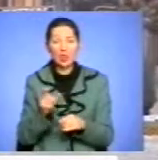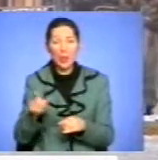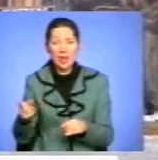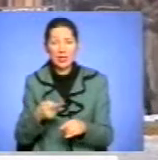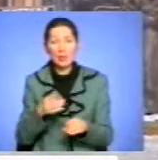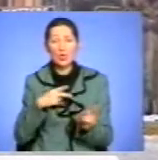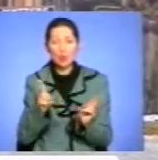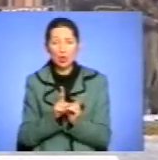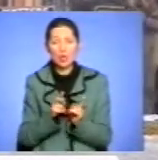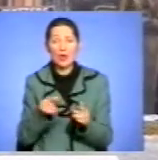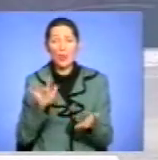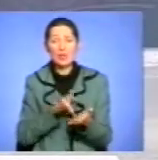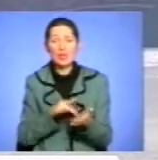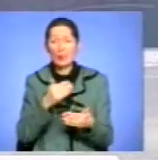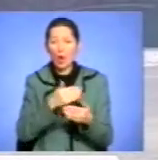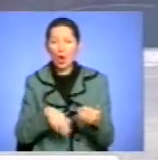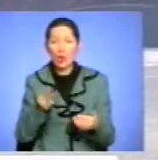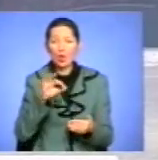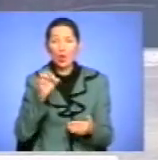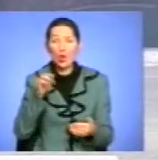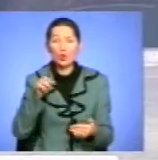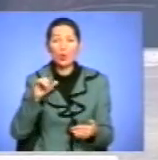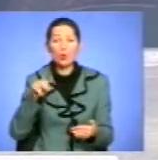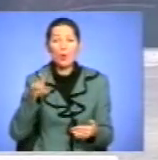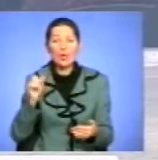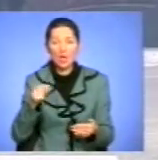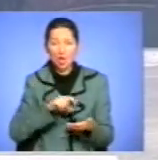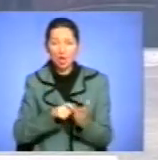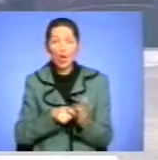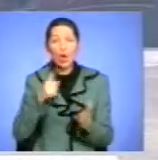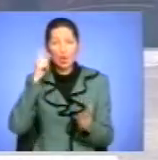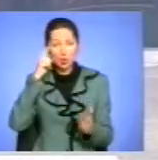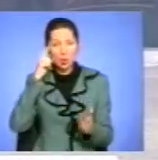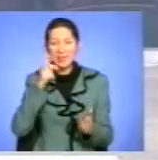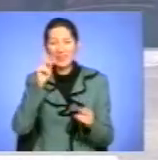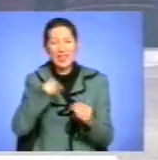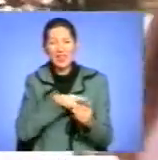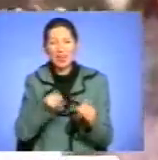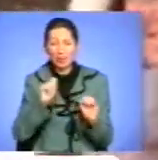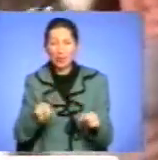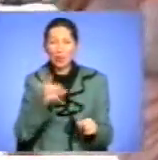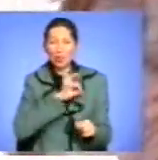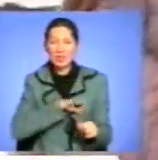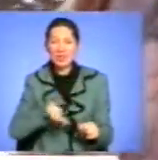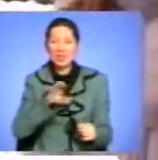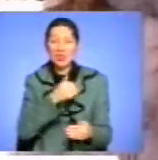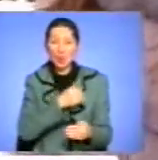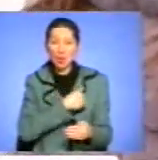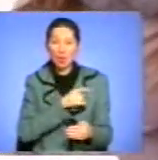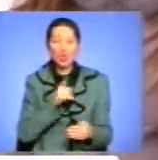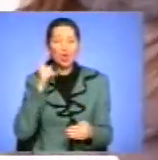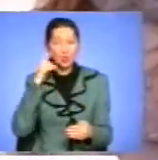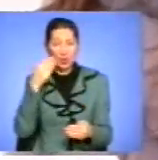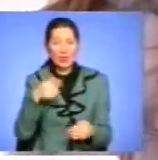місті, про програму «Доступне житло» чули, але не вірять, що нею можуть скористатися усі бажаючі. Чи чули ви про таку